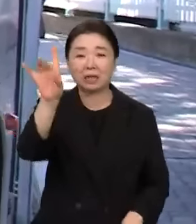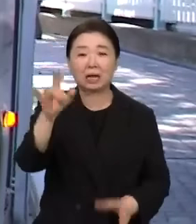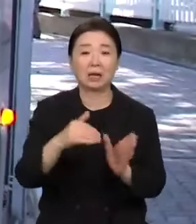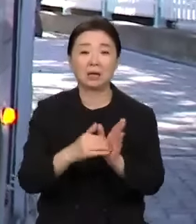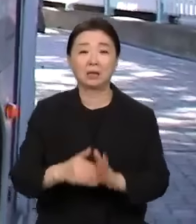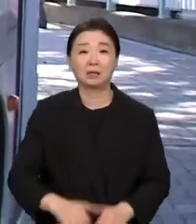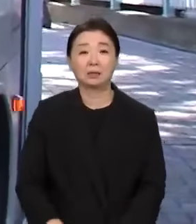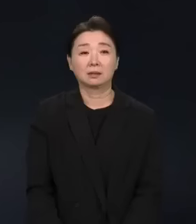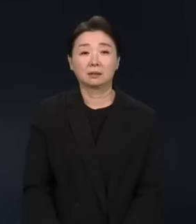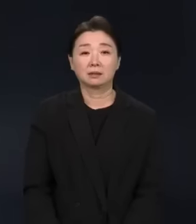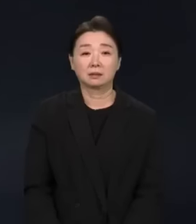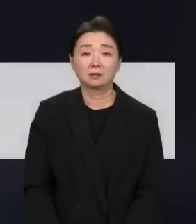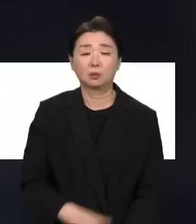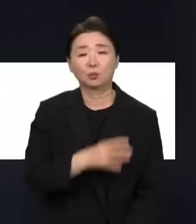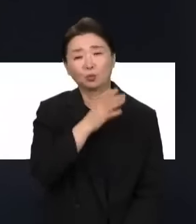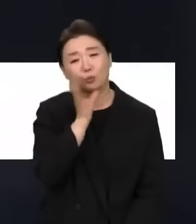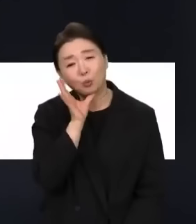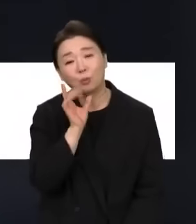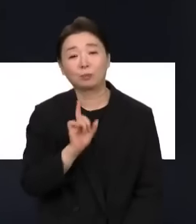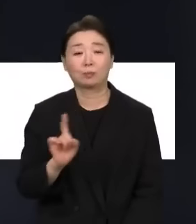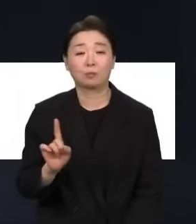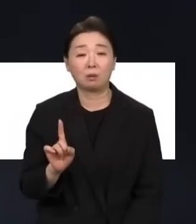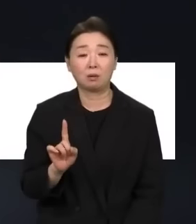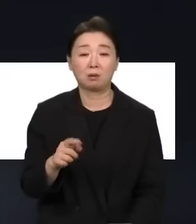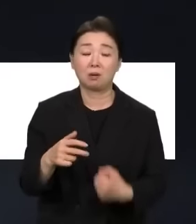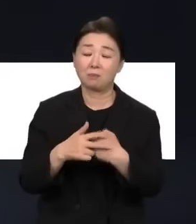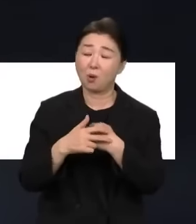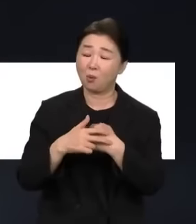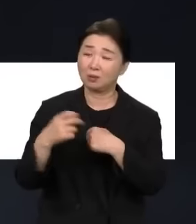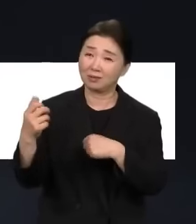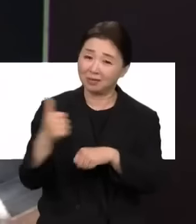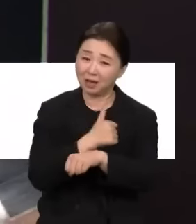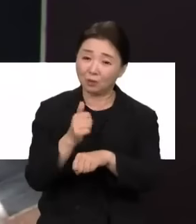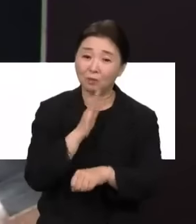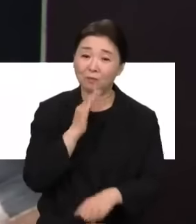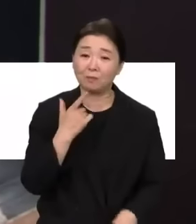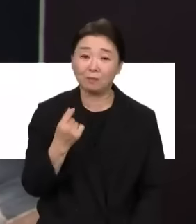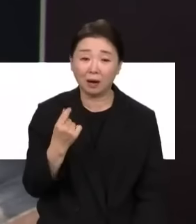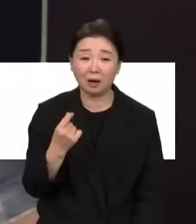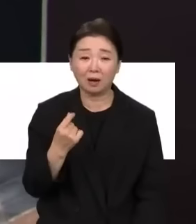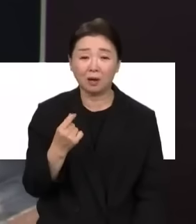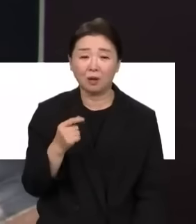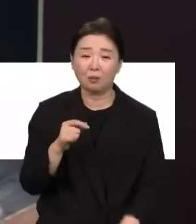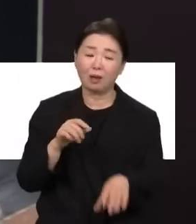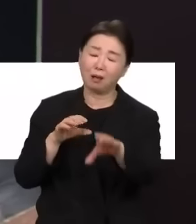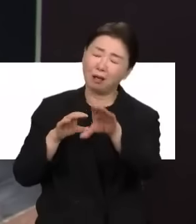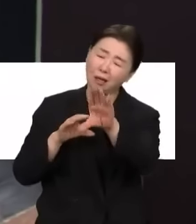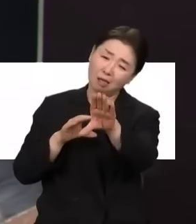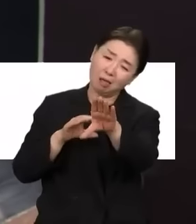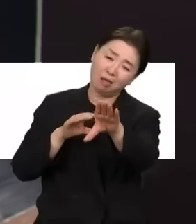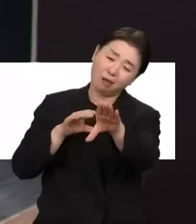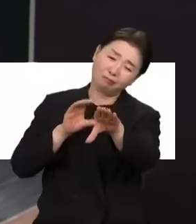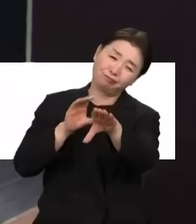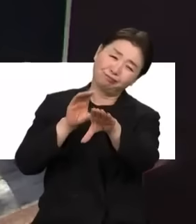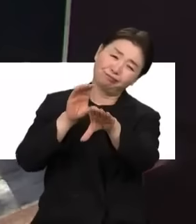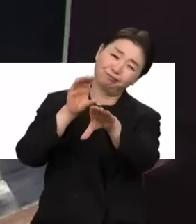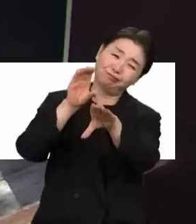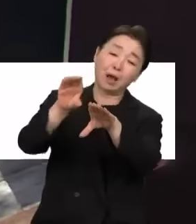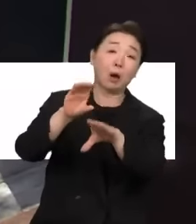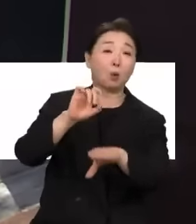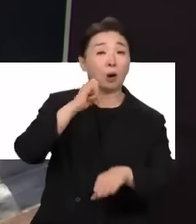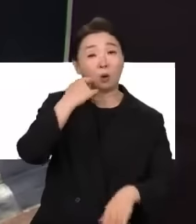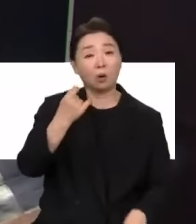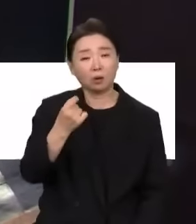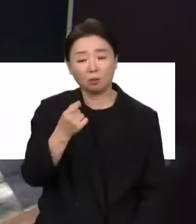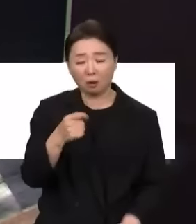노선입니다. 노인분들이 병원을 자주 이용하잖아요. 그 언덕배기가 저게 만만치가 않아요.